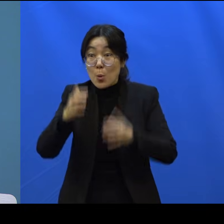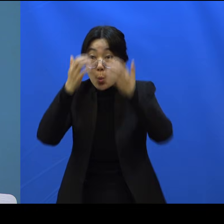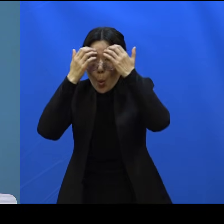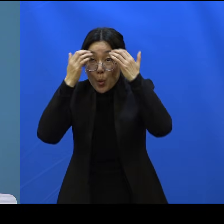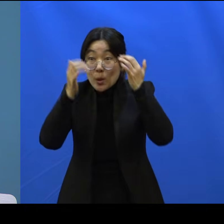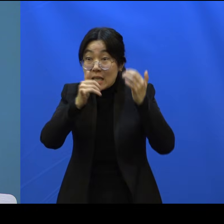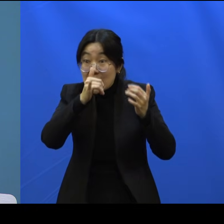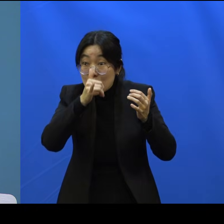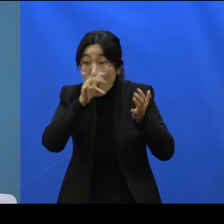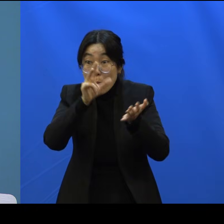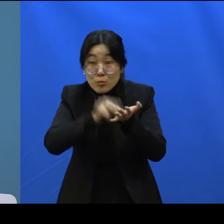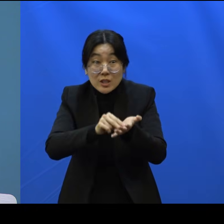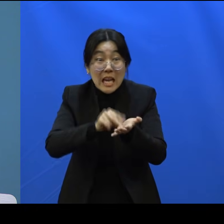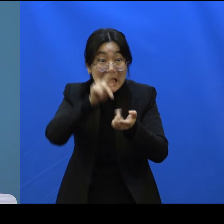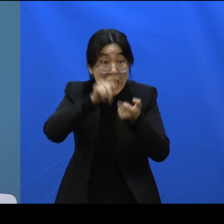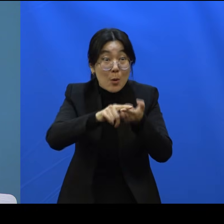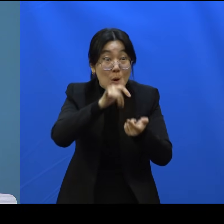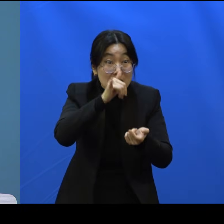거죠. 그죠?